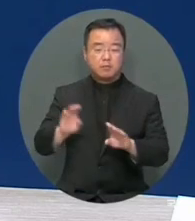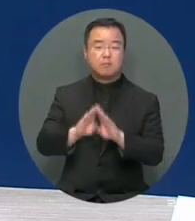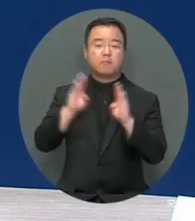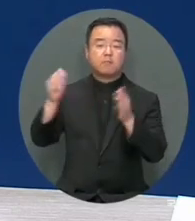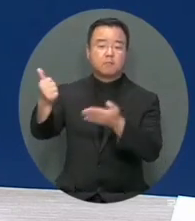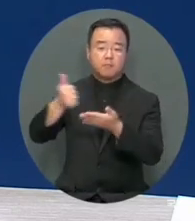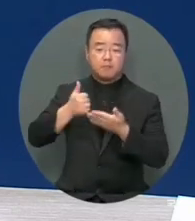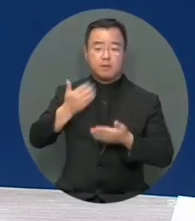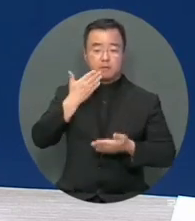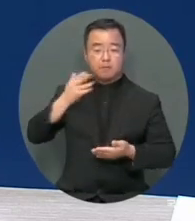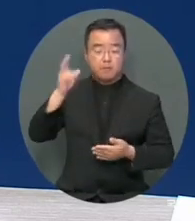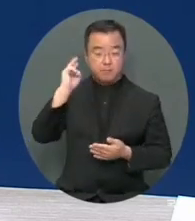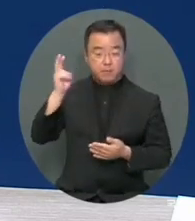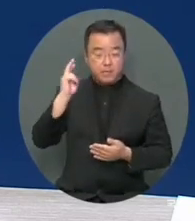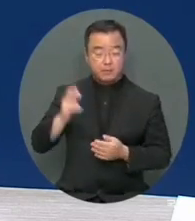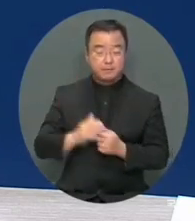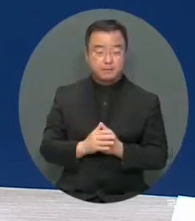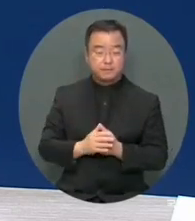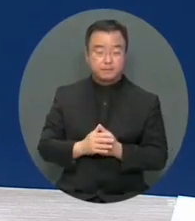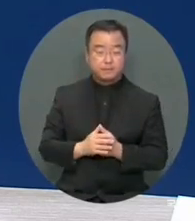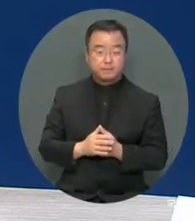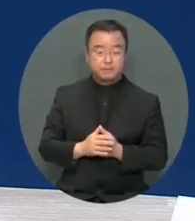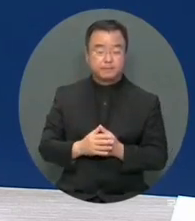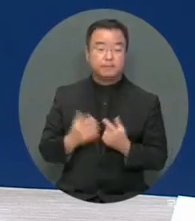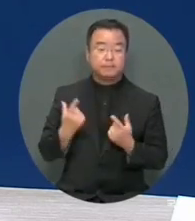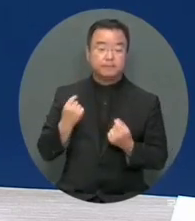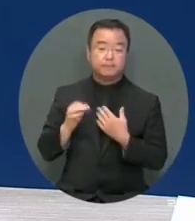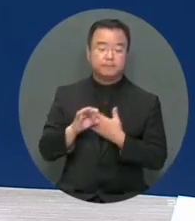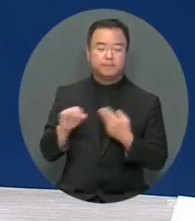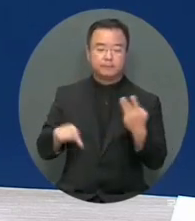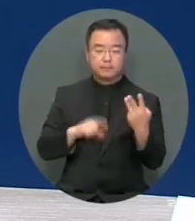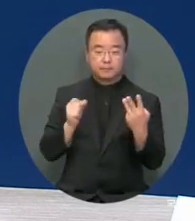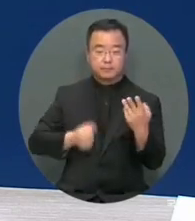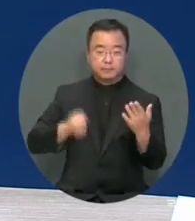생각하고요. 그렇게 되면 지난 3월에 결의한 것처럼